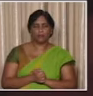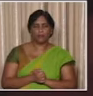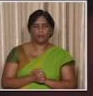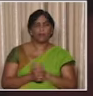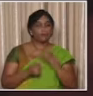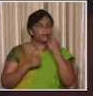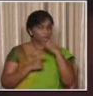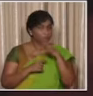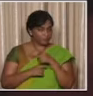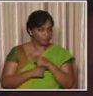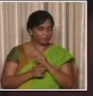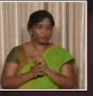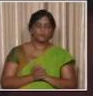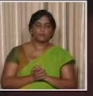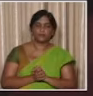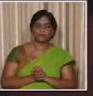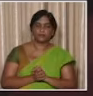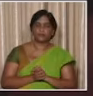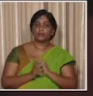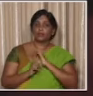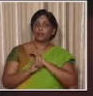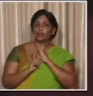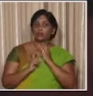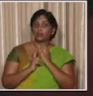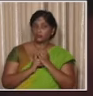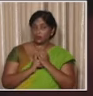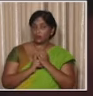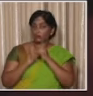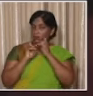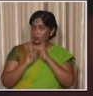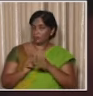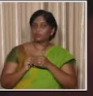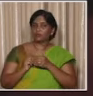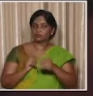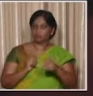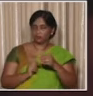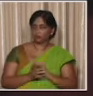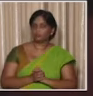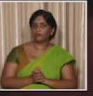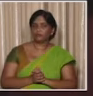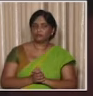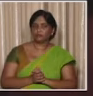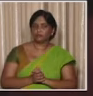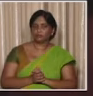වෙන්නේ. ඒ නිසාම සංස්කෘතිය හරහා